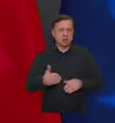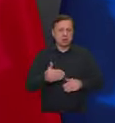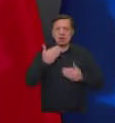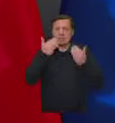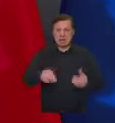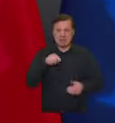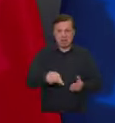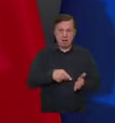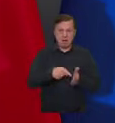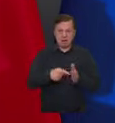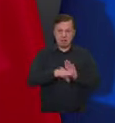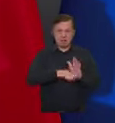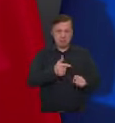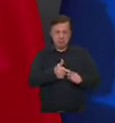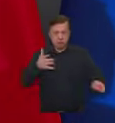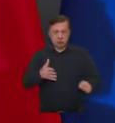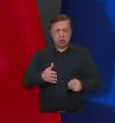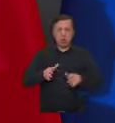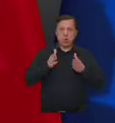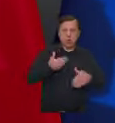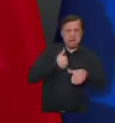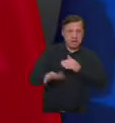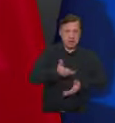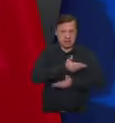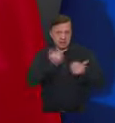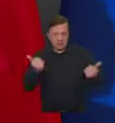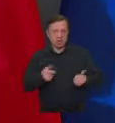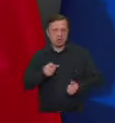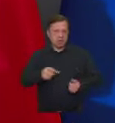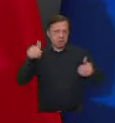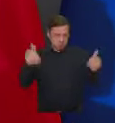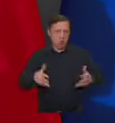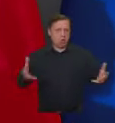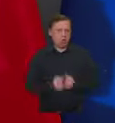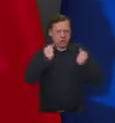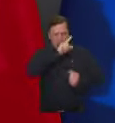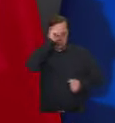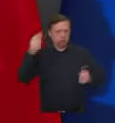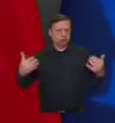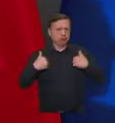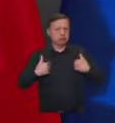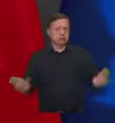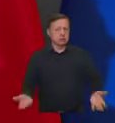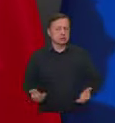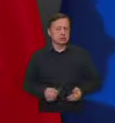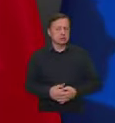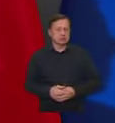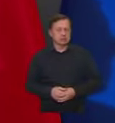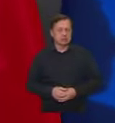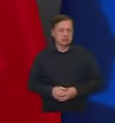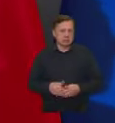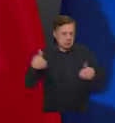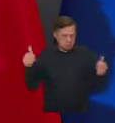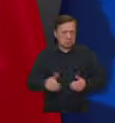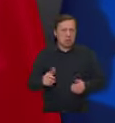dyscyplinie, dzięki temu, że nie wychodzimy na ulicę, możemy uratować komuś życie. Możemy spowodować, że